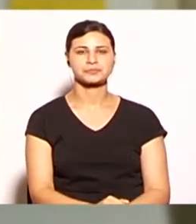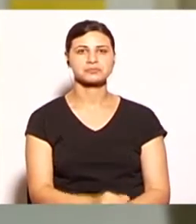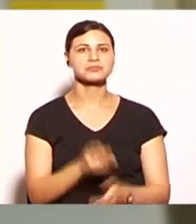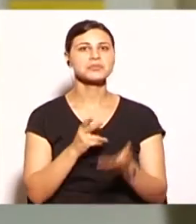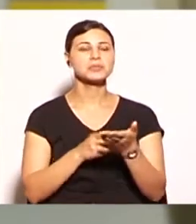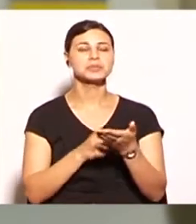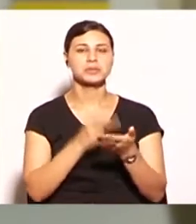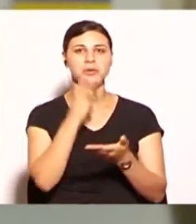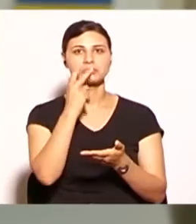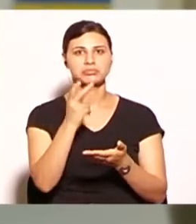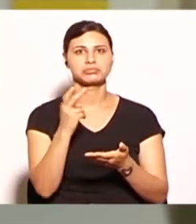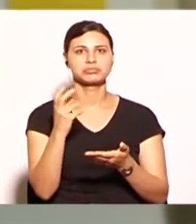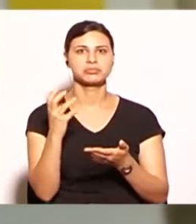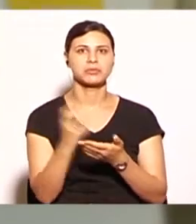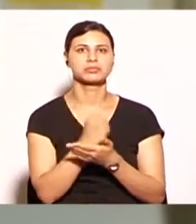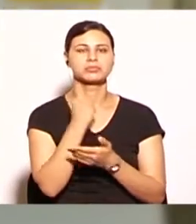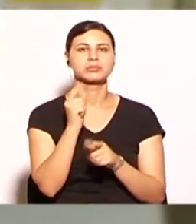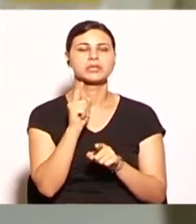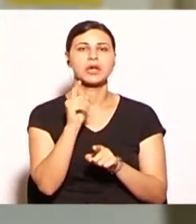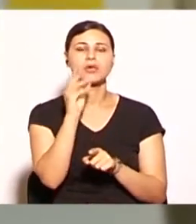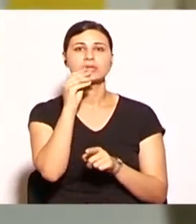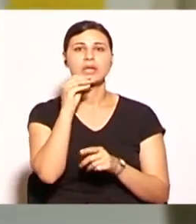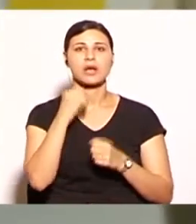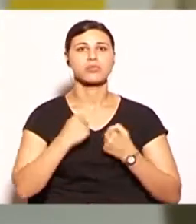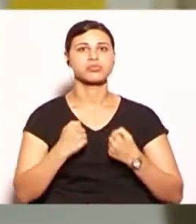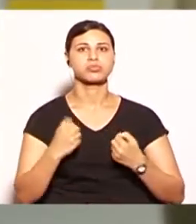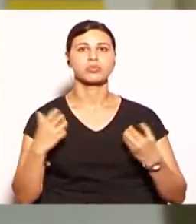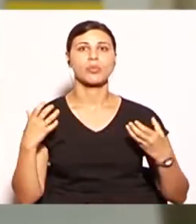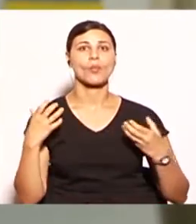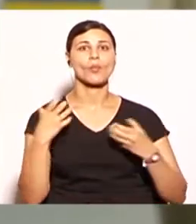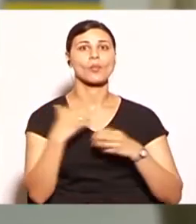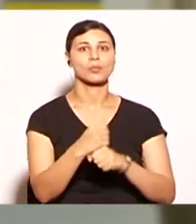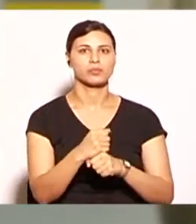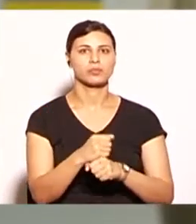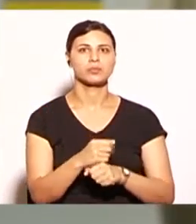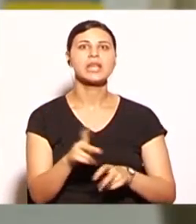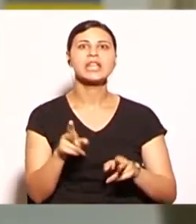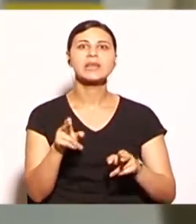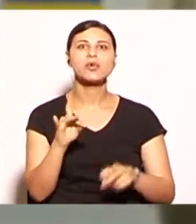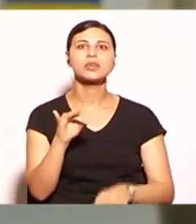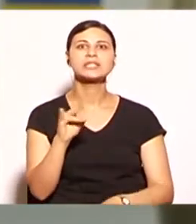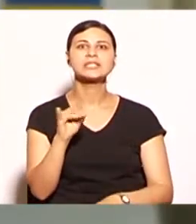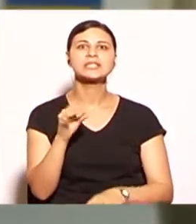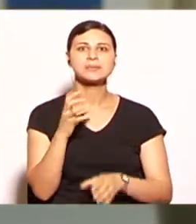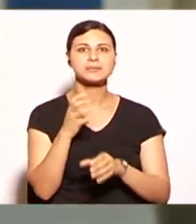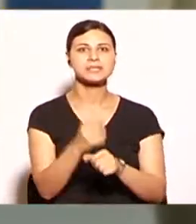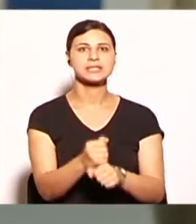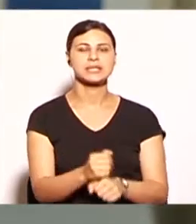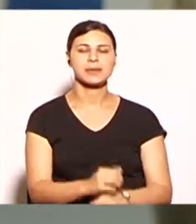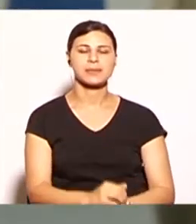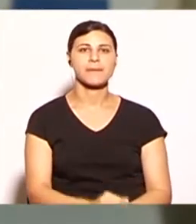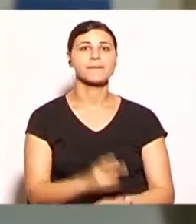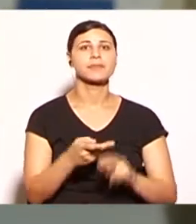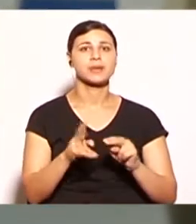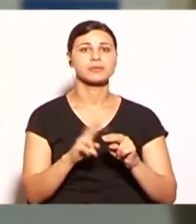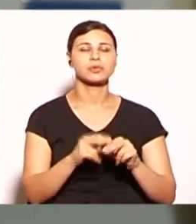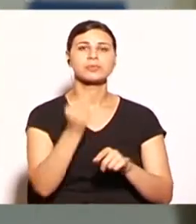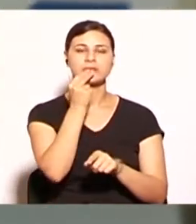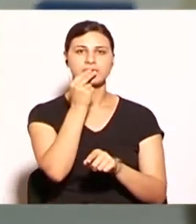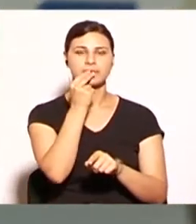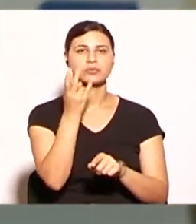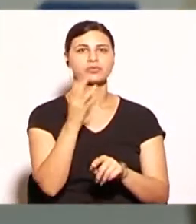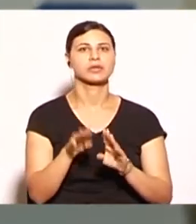მტკიცებულებებმა გვაჩვენა, რომ ზედმეტი წონის კლების შემთხვევაში კიბოს რისკები მართლაც მცირდება. ამიტომ იკვებეთ